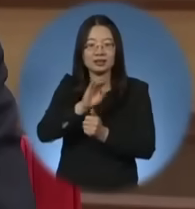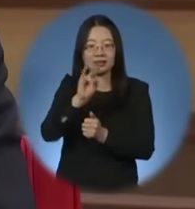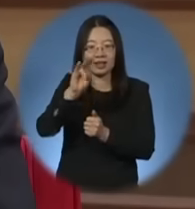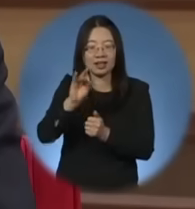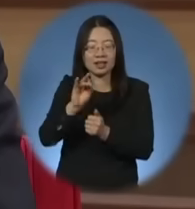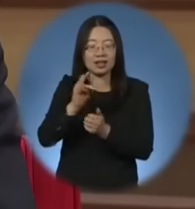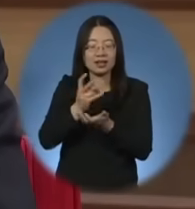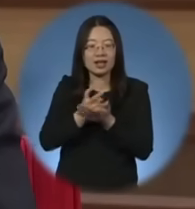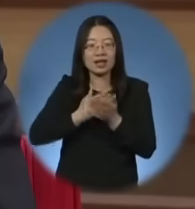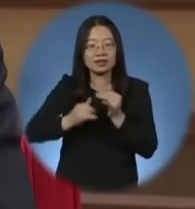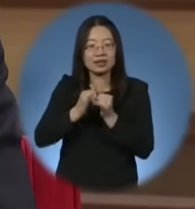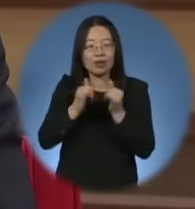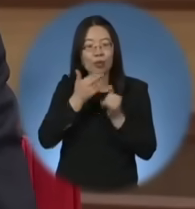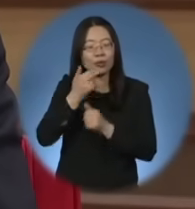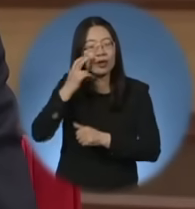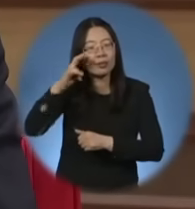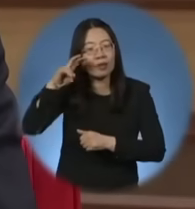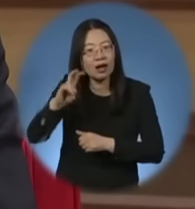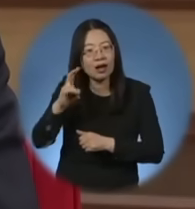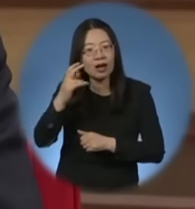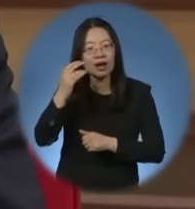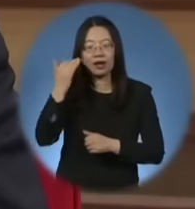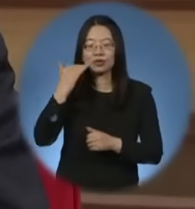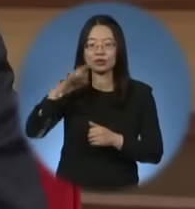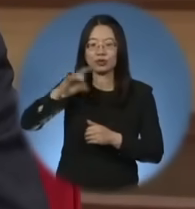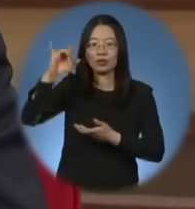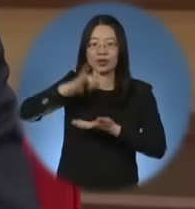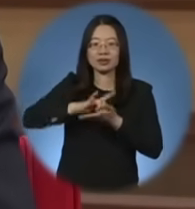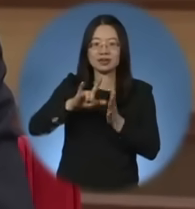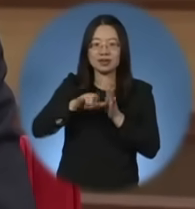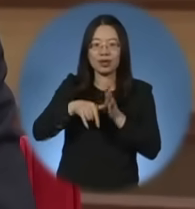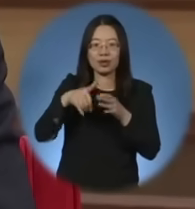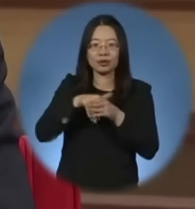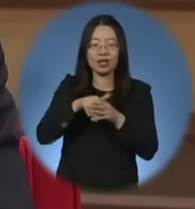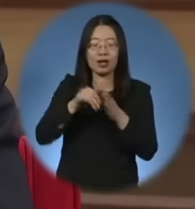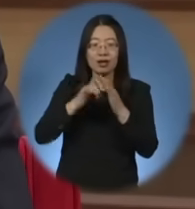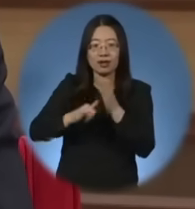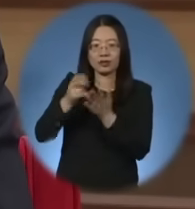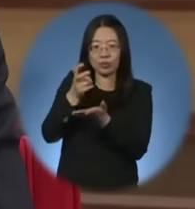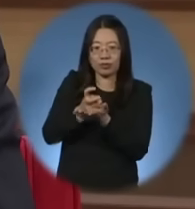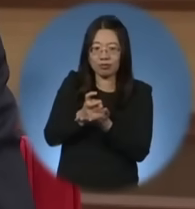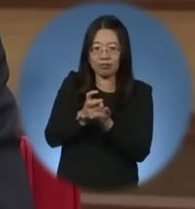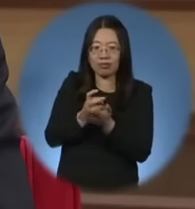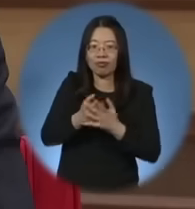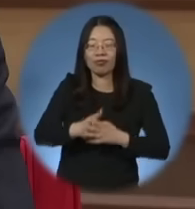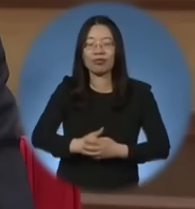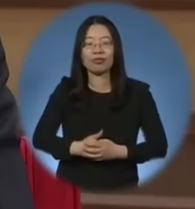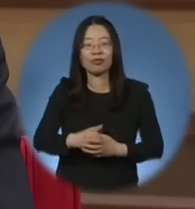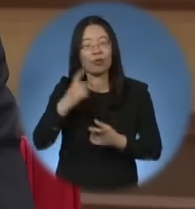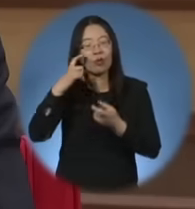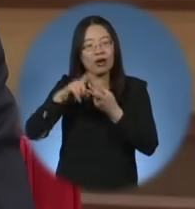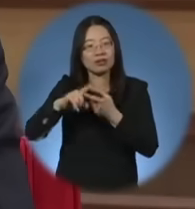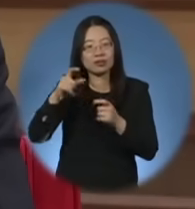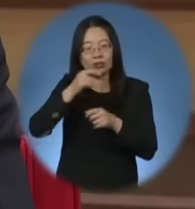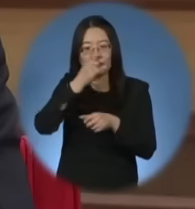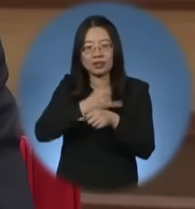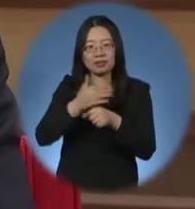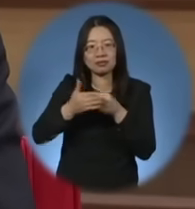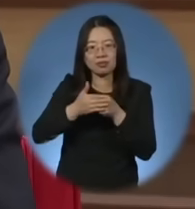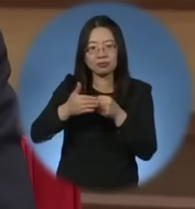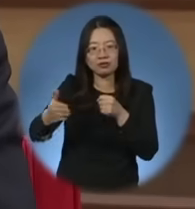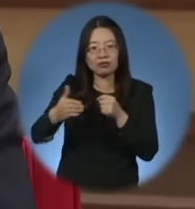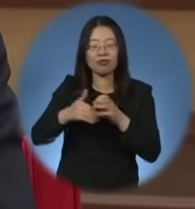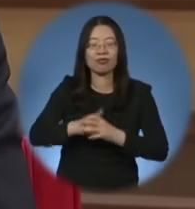한국에 왔을 때음 한국의 문화 한국의 가족제도 도가 저 관심이